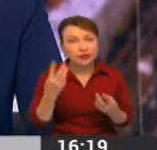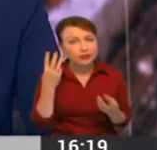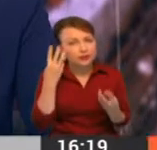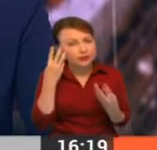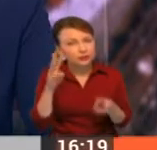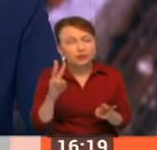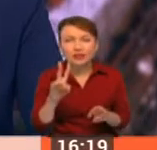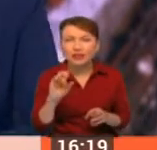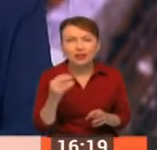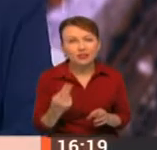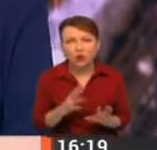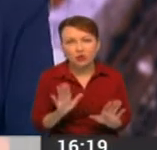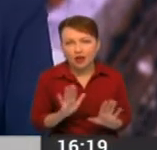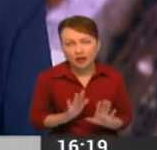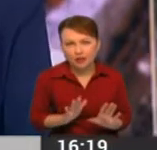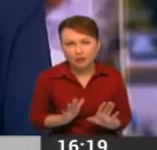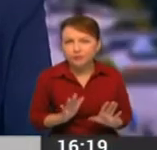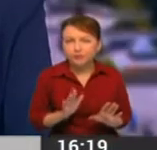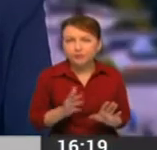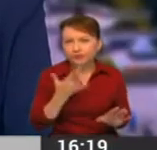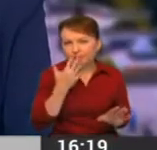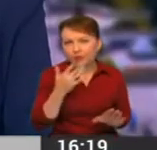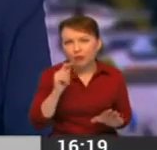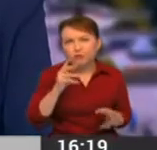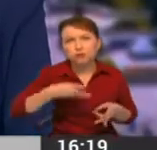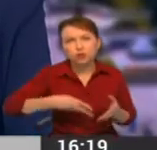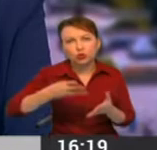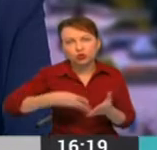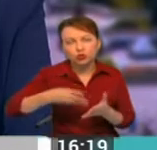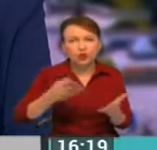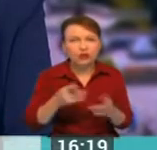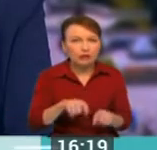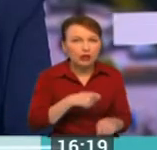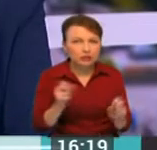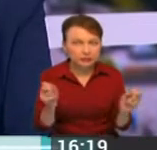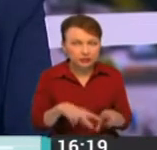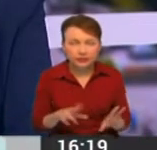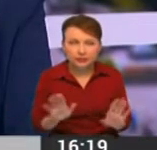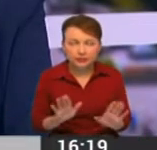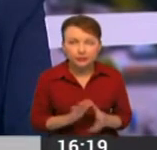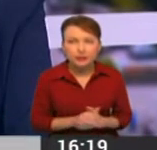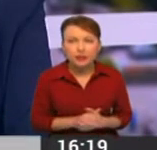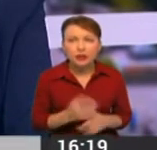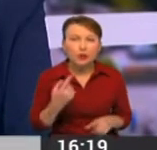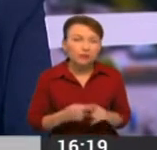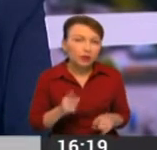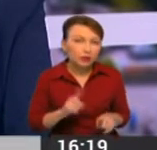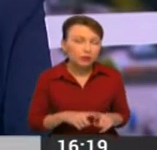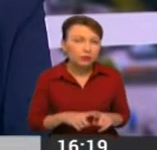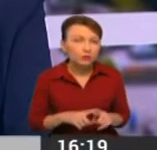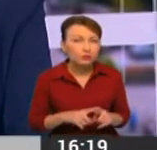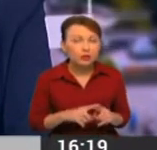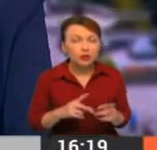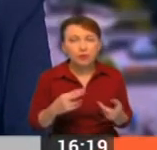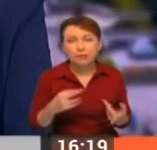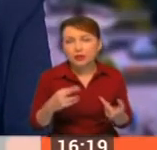Это не национальные сегодня, как бы вот пошитые из каких-то тканей. Вот. И поэтому